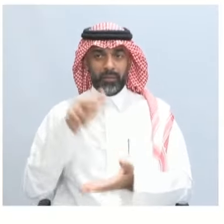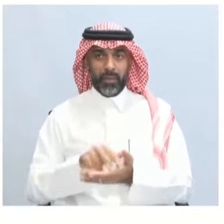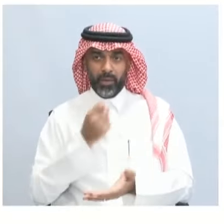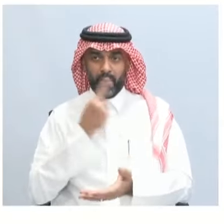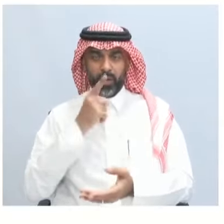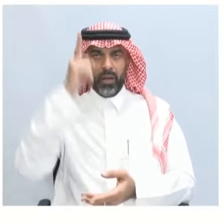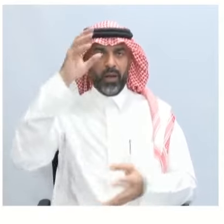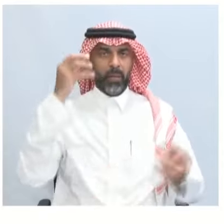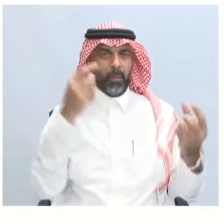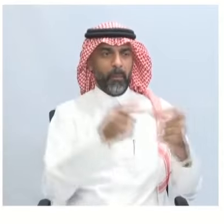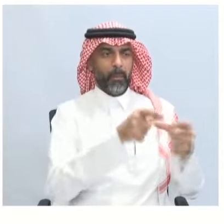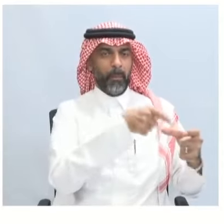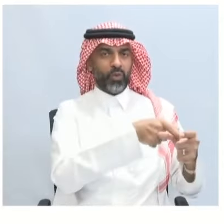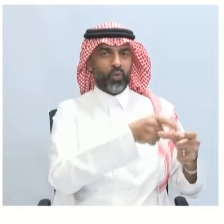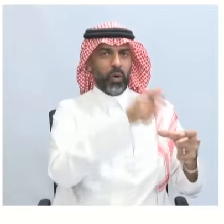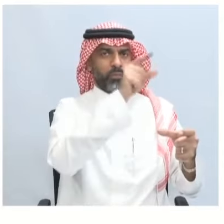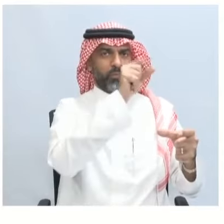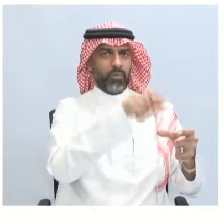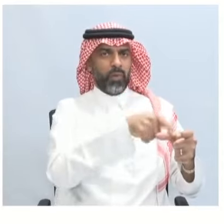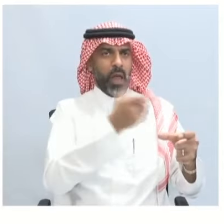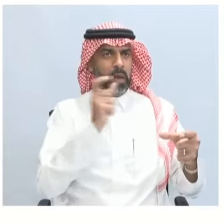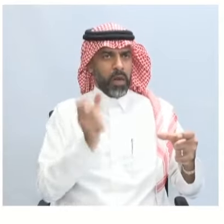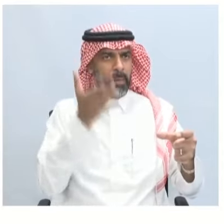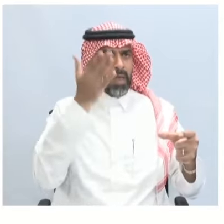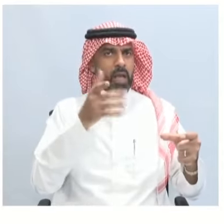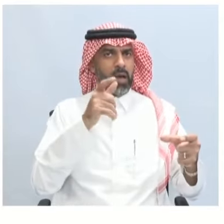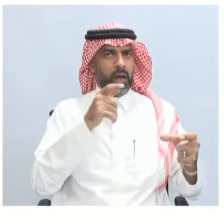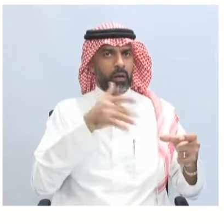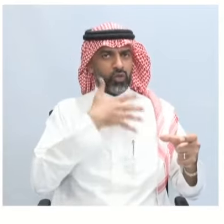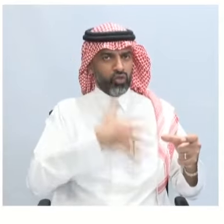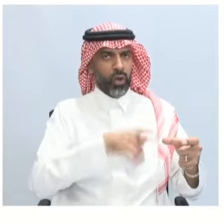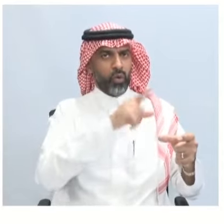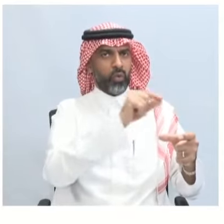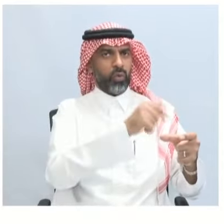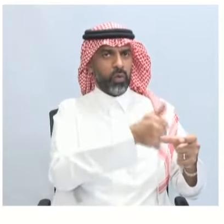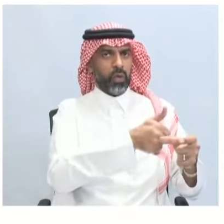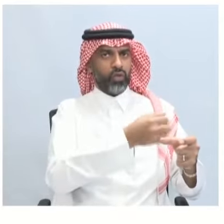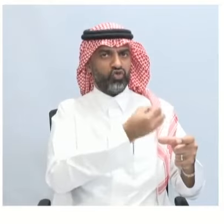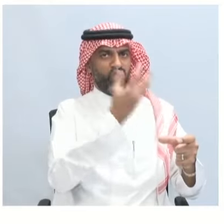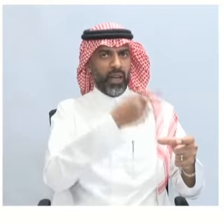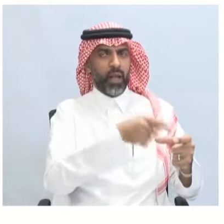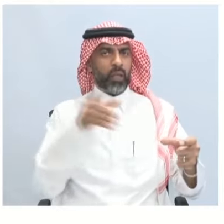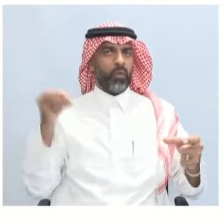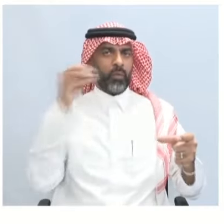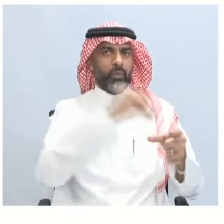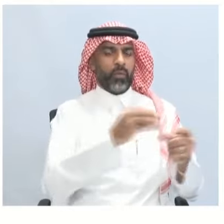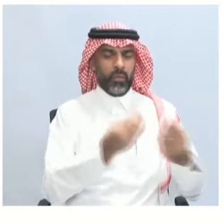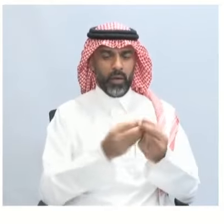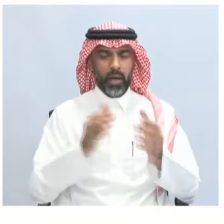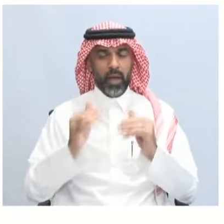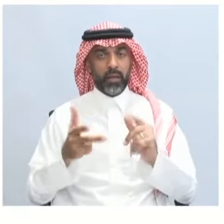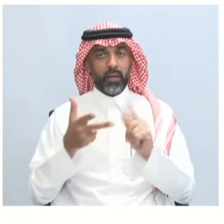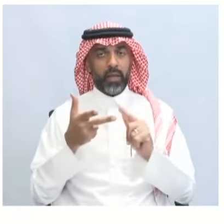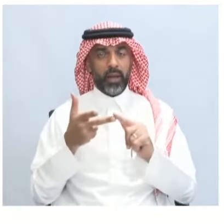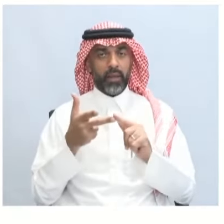رفيقا ايضا من النتائج ومن الفضائل التي من حقق التوحيد